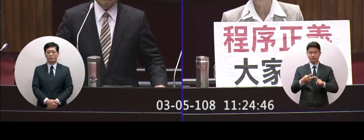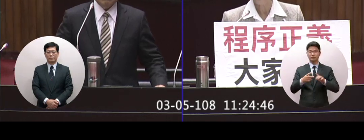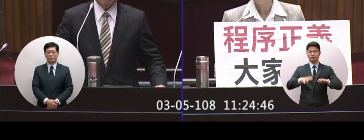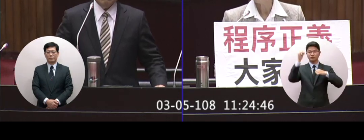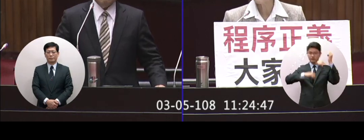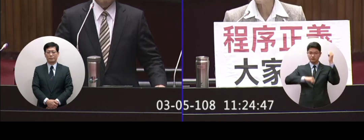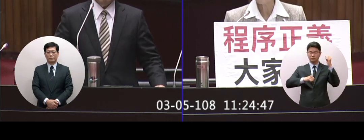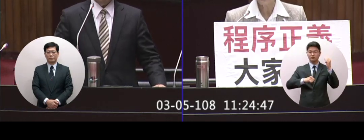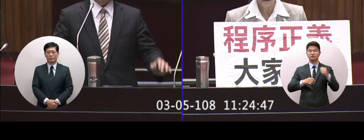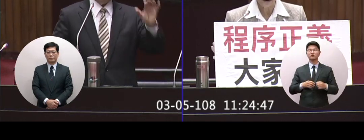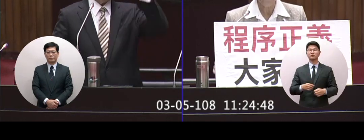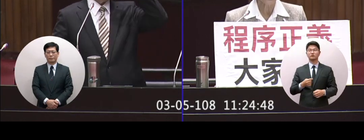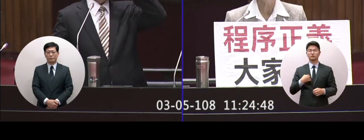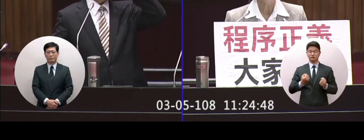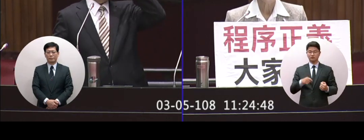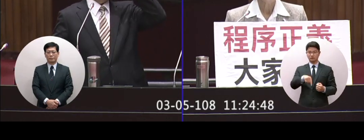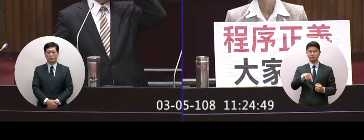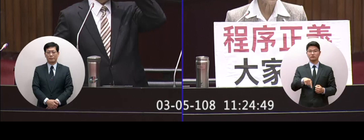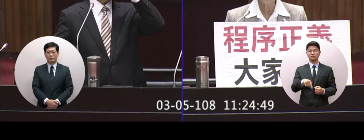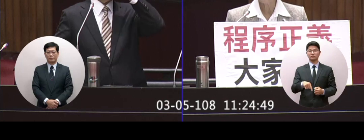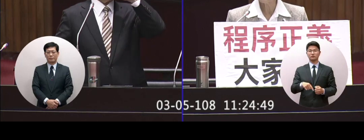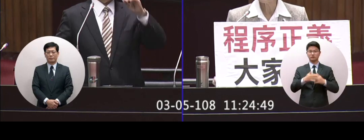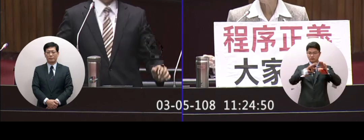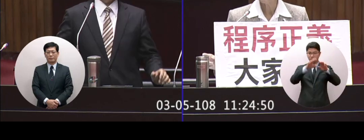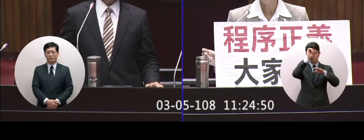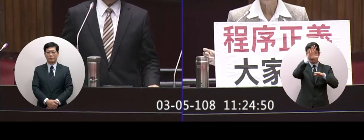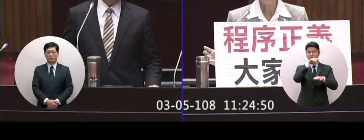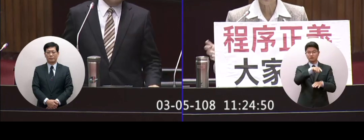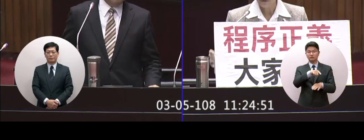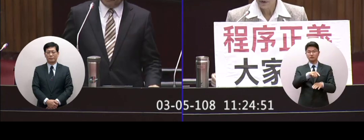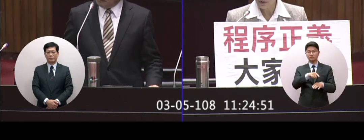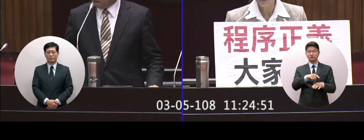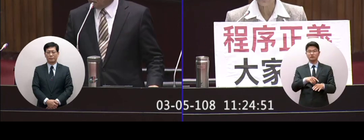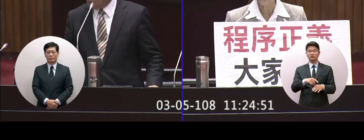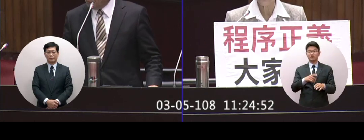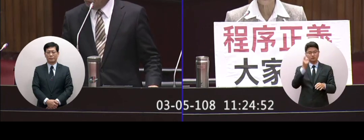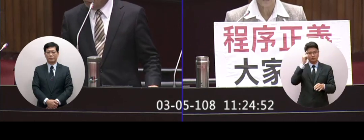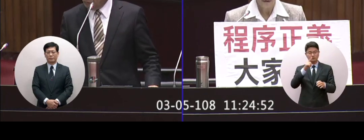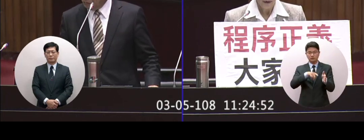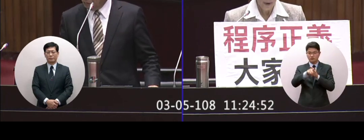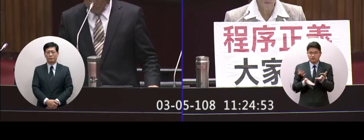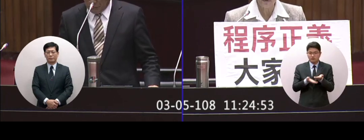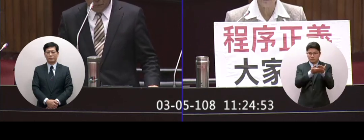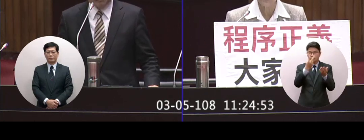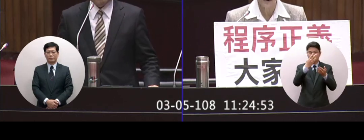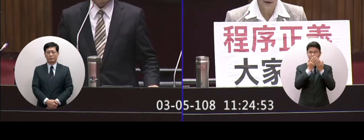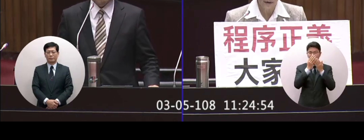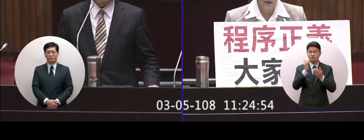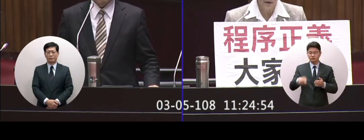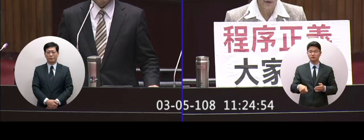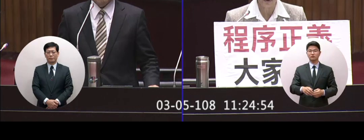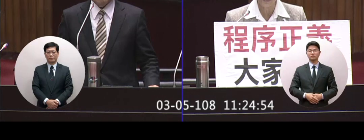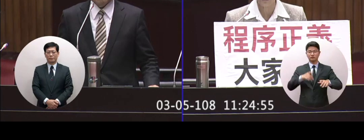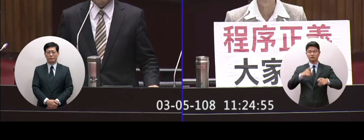早上我们在这个地方，民进党用恶毒、近乎恶毒的方式，把我们今